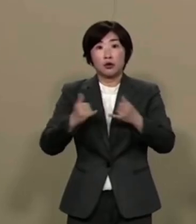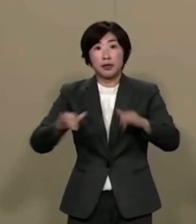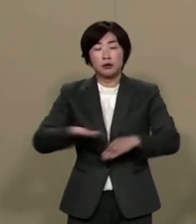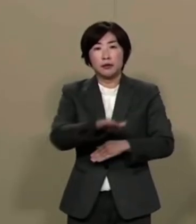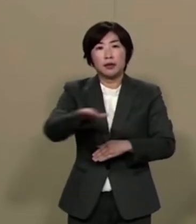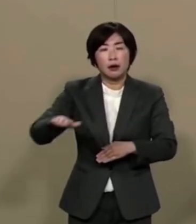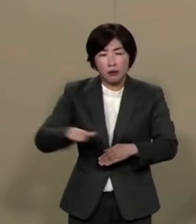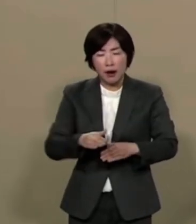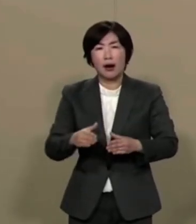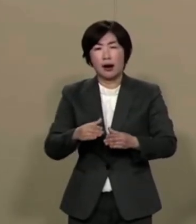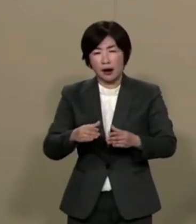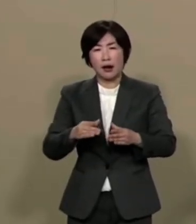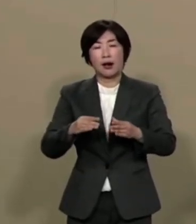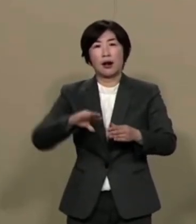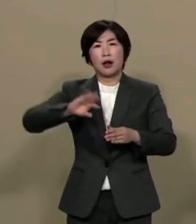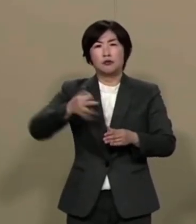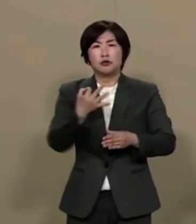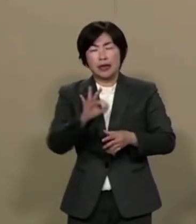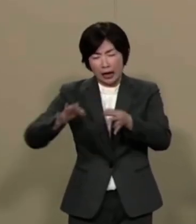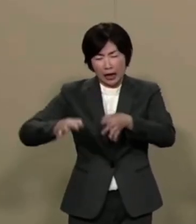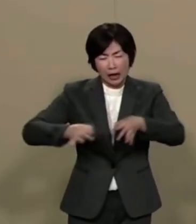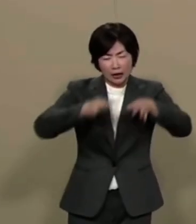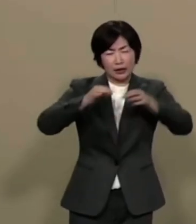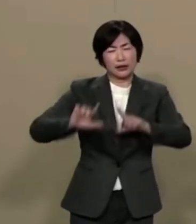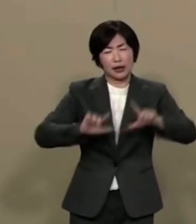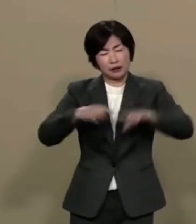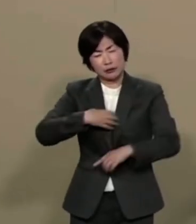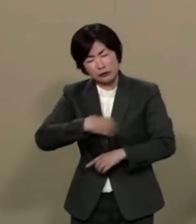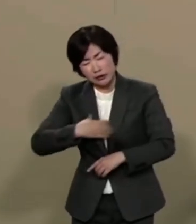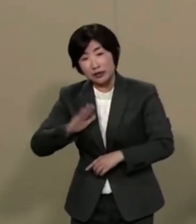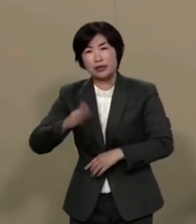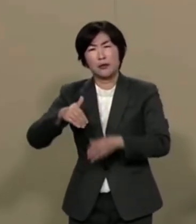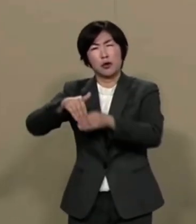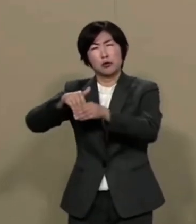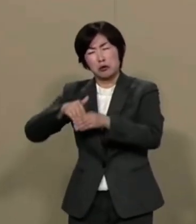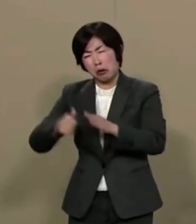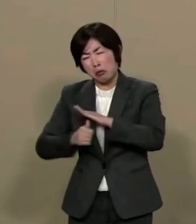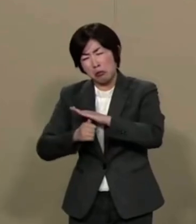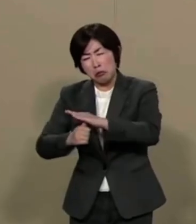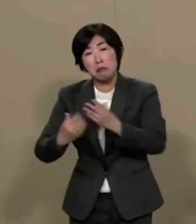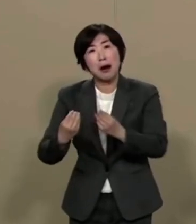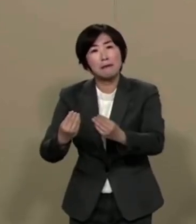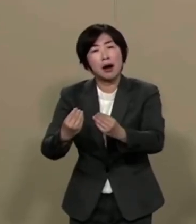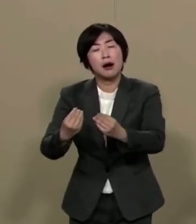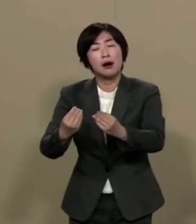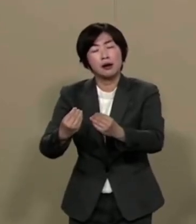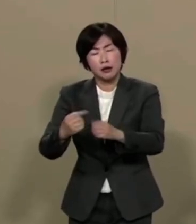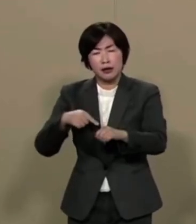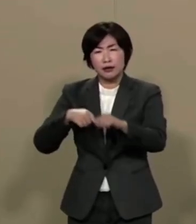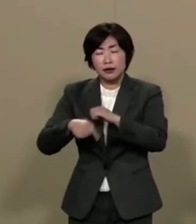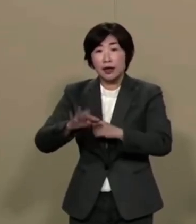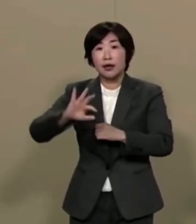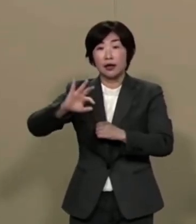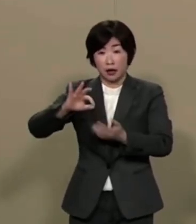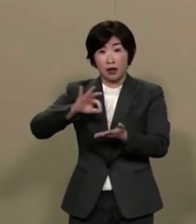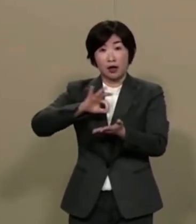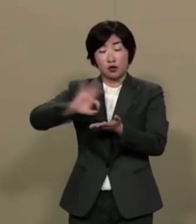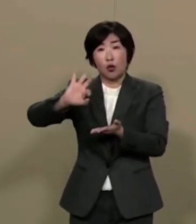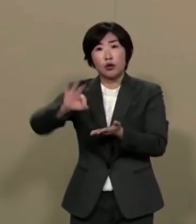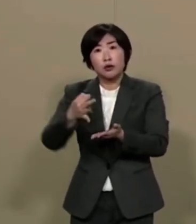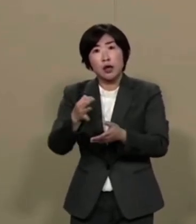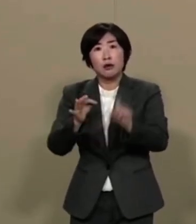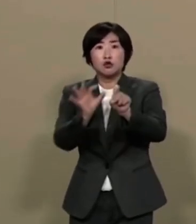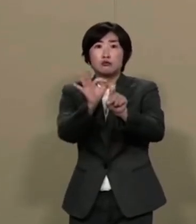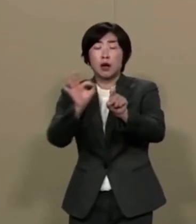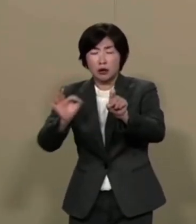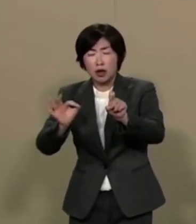さんが物価がて非常に生活が苦しいその割には賃金が上がっていかないという状況の中でなぜ消費税は10%のままなの